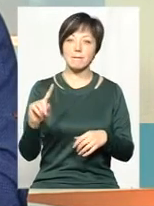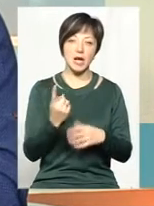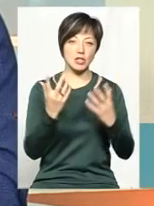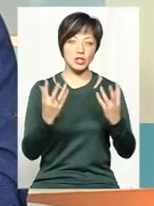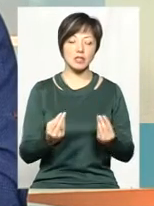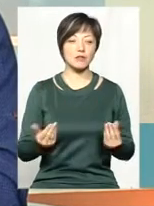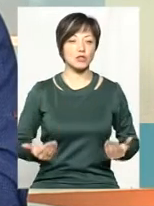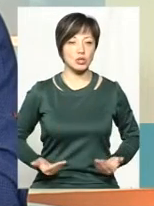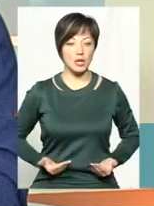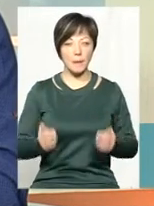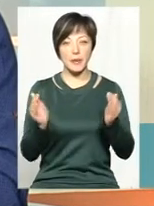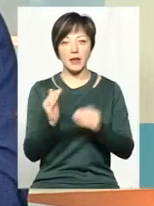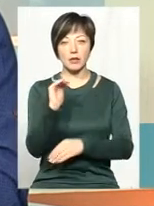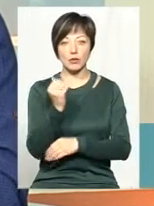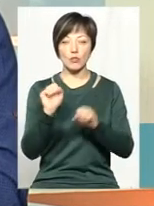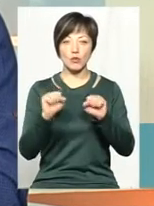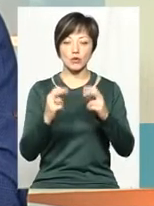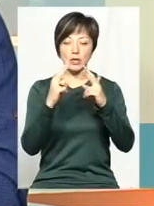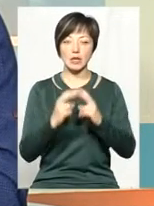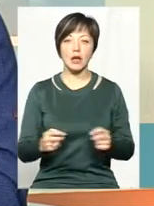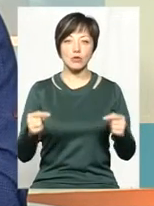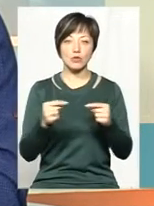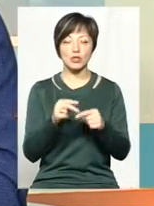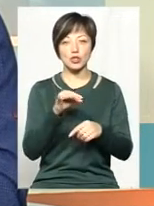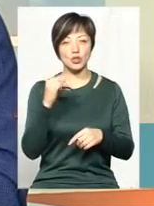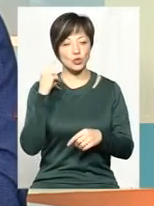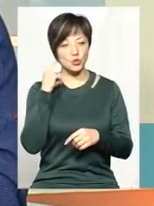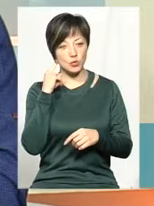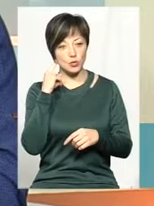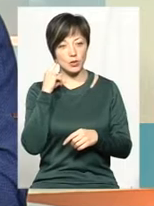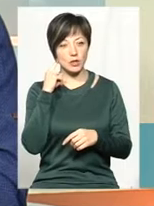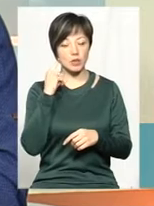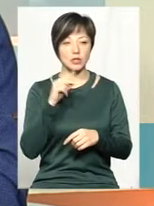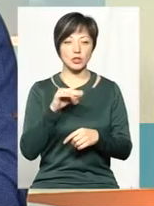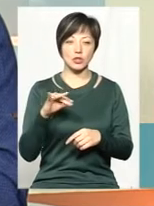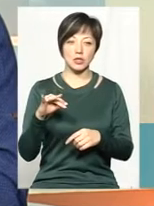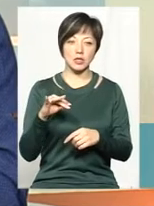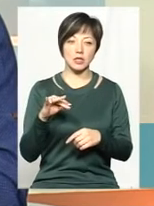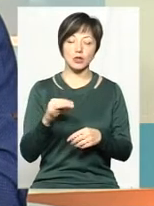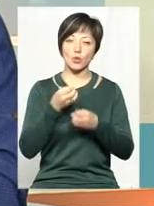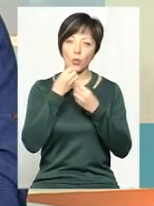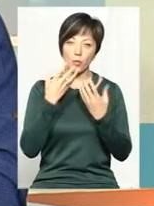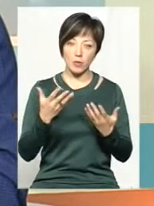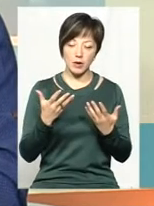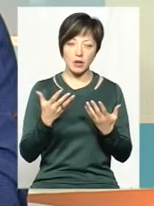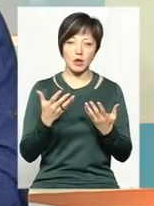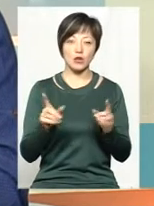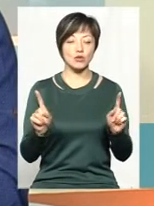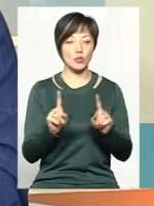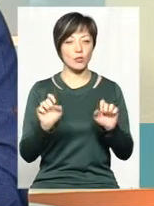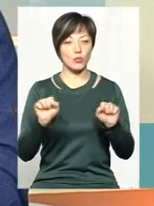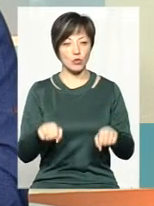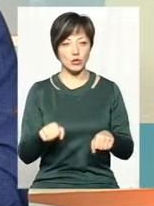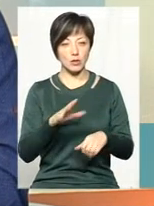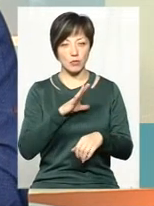днів життя маленьку дитинку вже можуть діагностувати, чи вона чує, наскільки добре. Для того, щоб можна